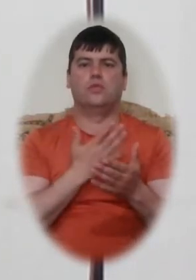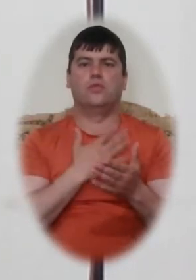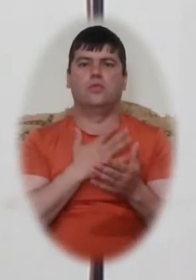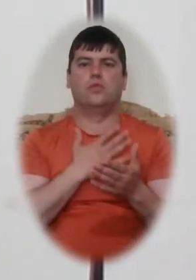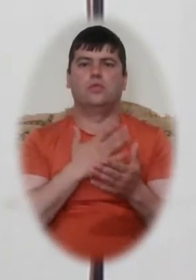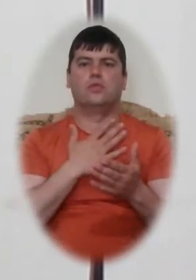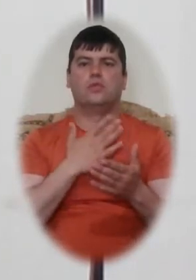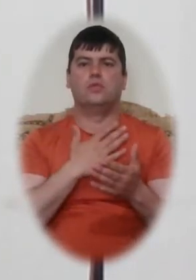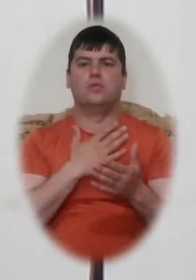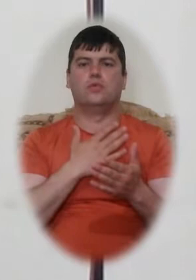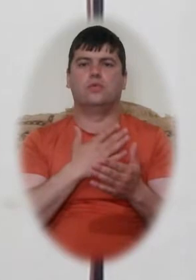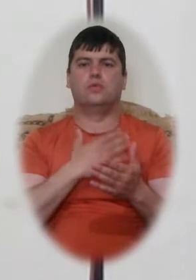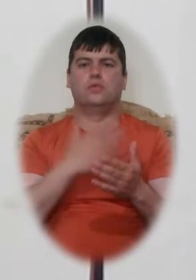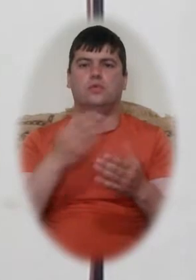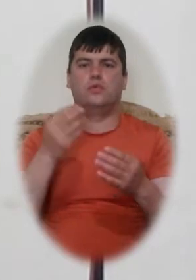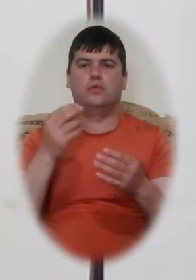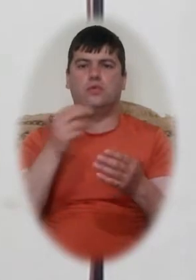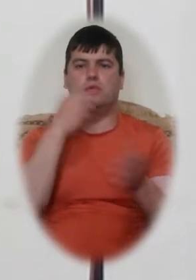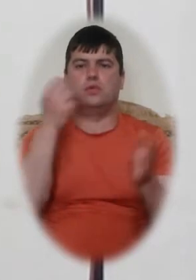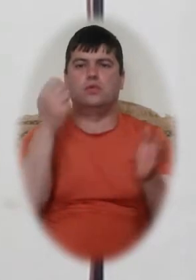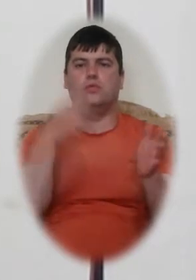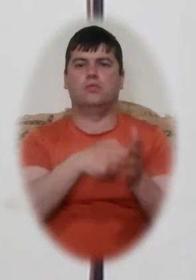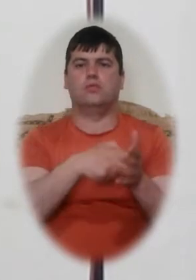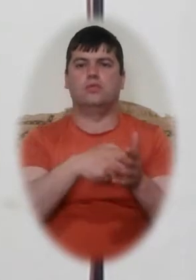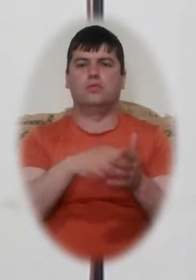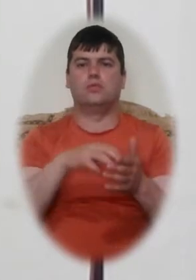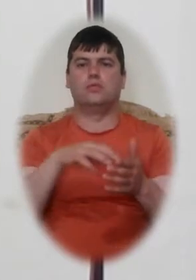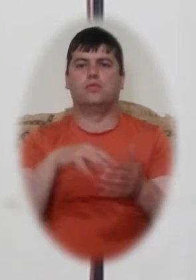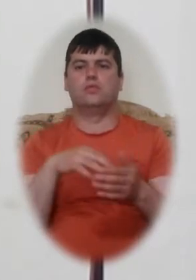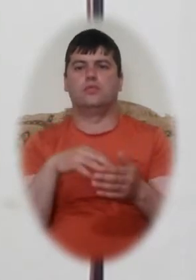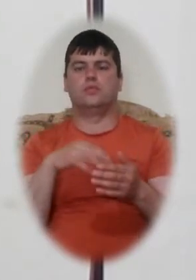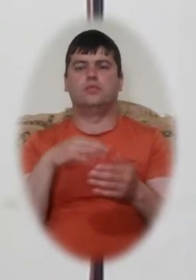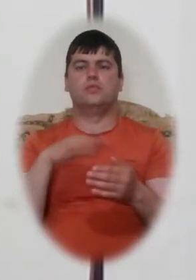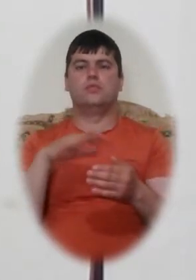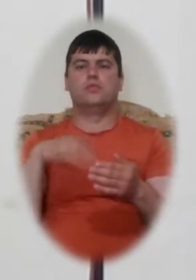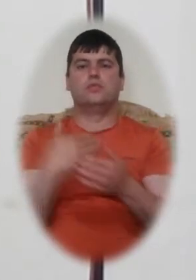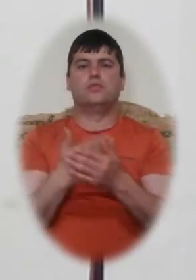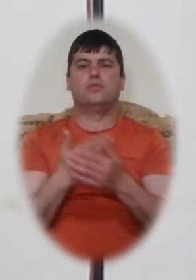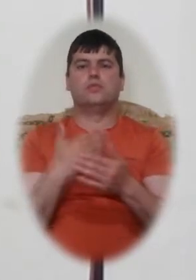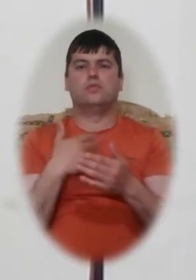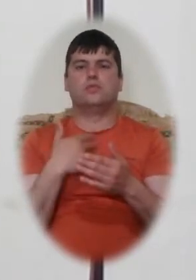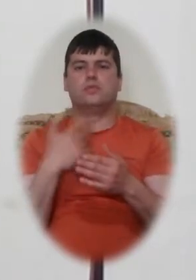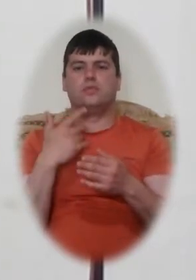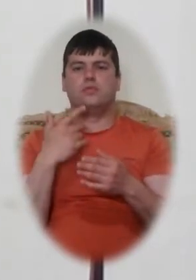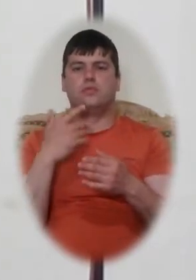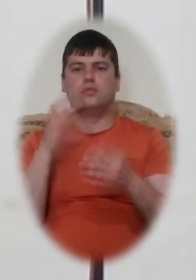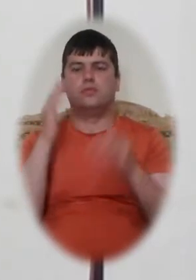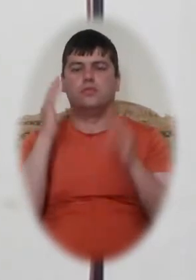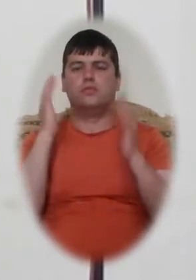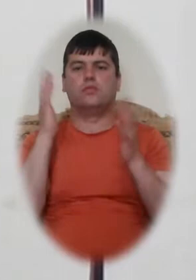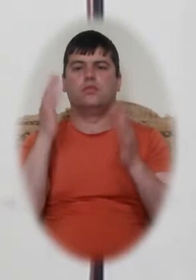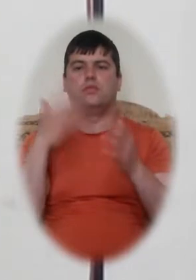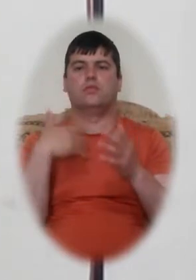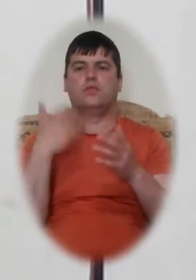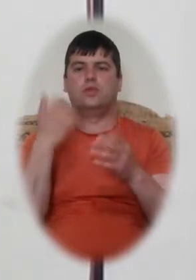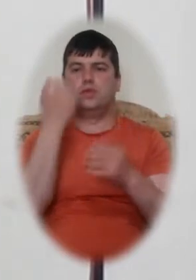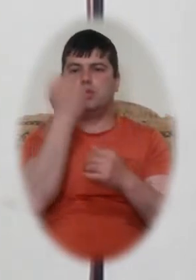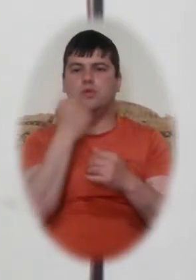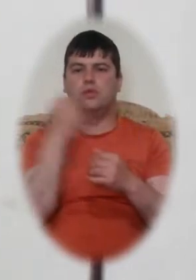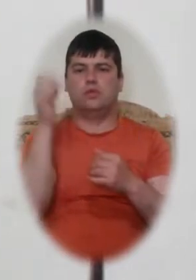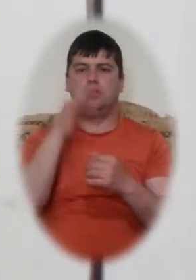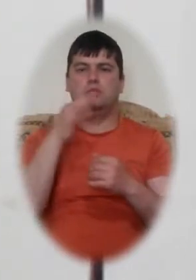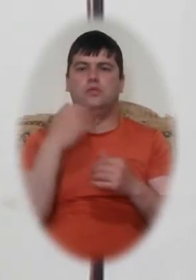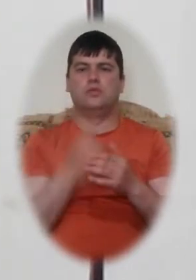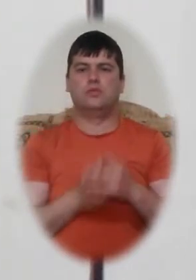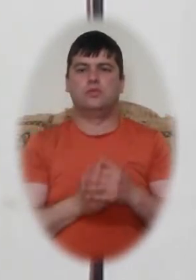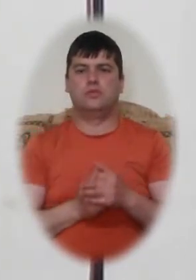որ մեր ժառանգության գրավն է, միջև ստացվասքի պրգությունը նրավ հարացը գովասանքի համա